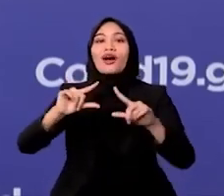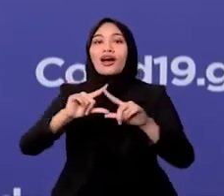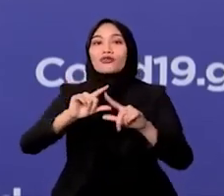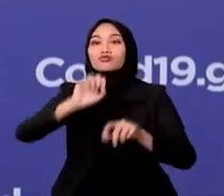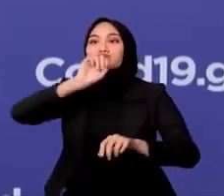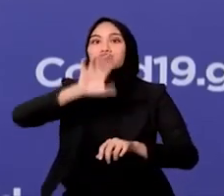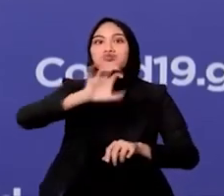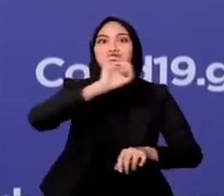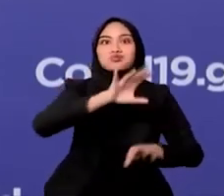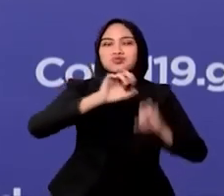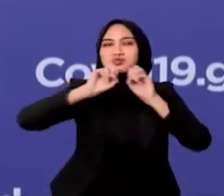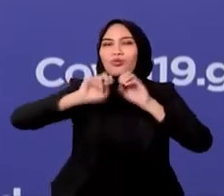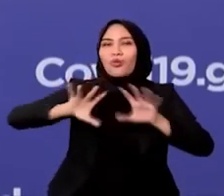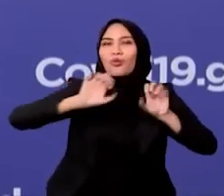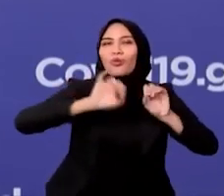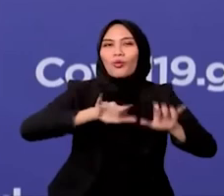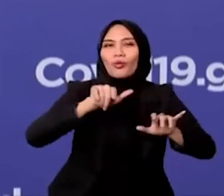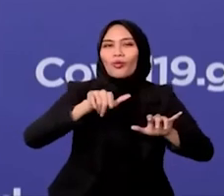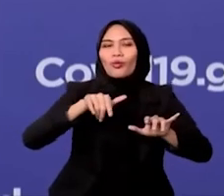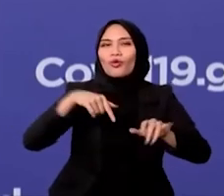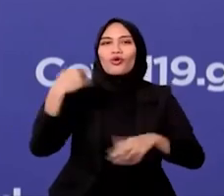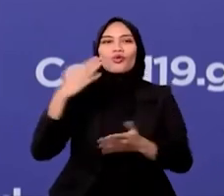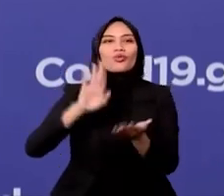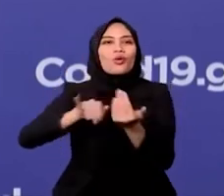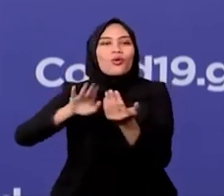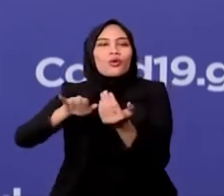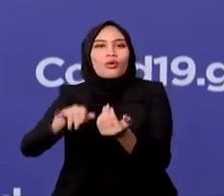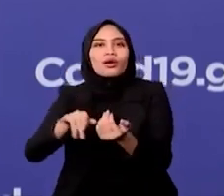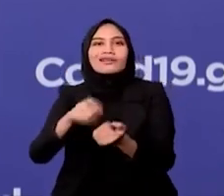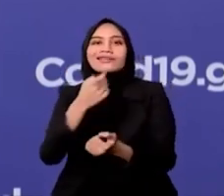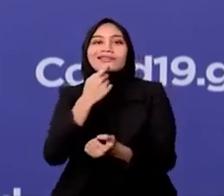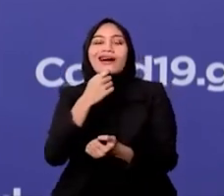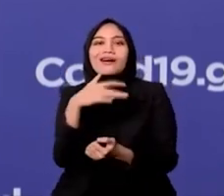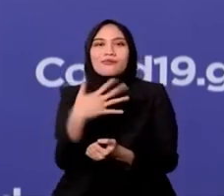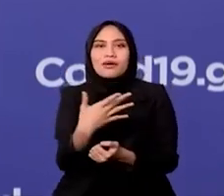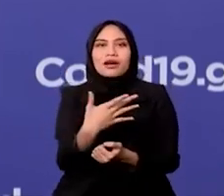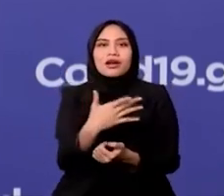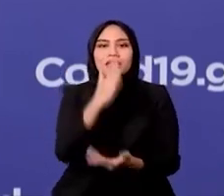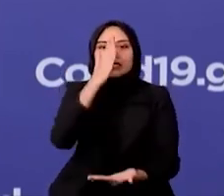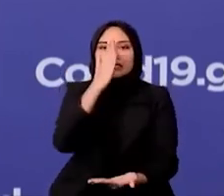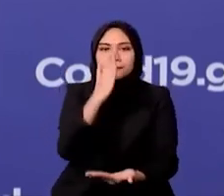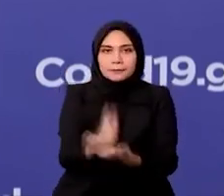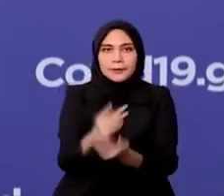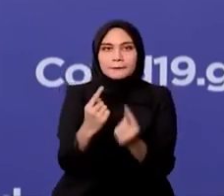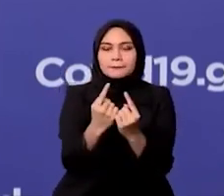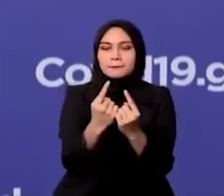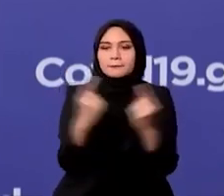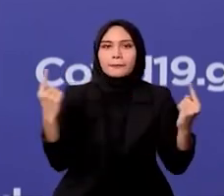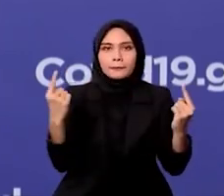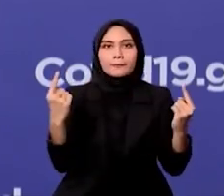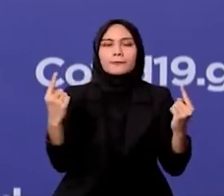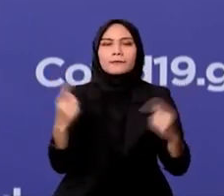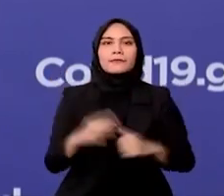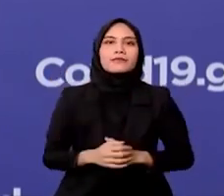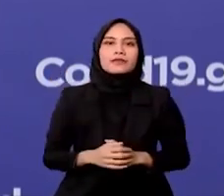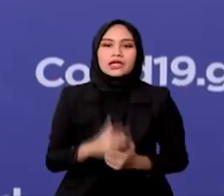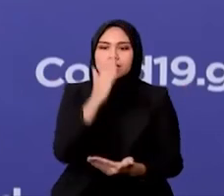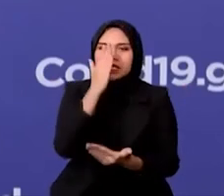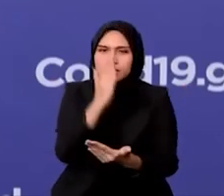menyampaikan tiga hal selalu tiga disiplin untuk pakai menjaga jarak disiplin untuk